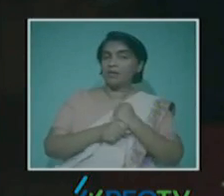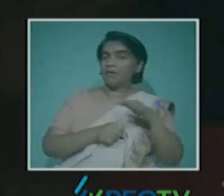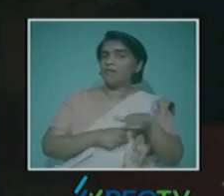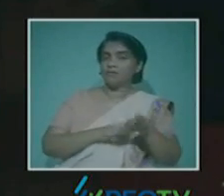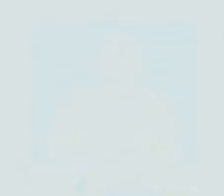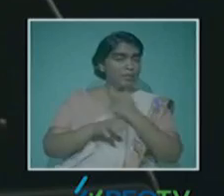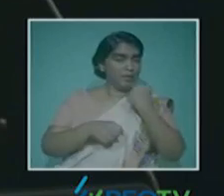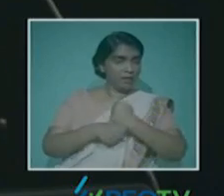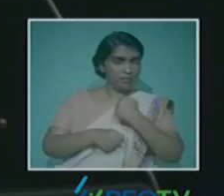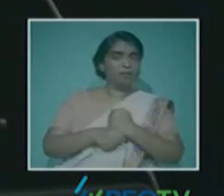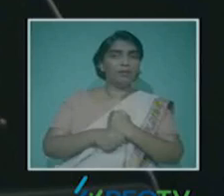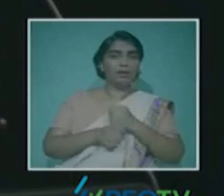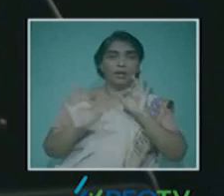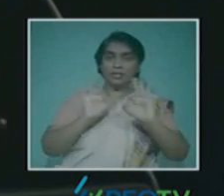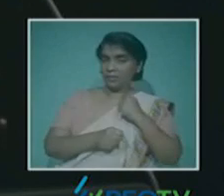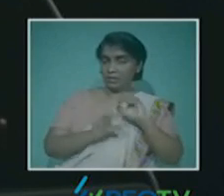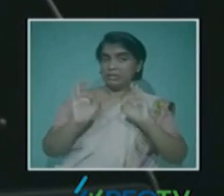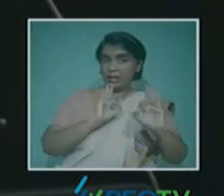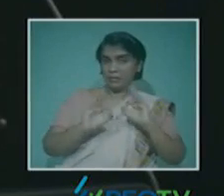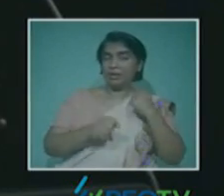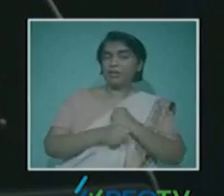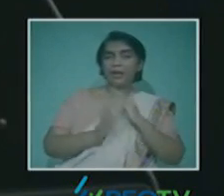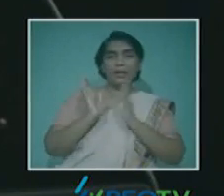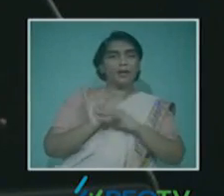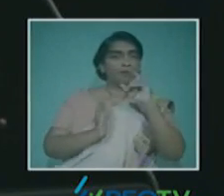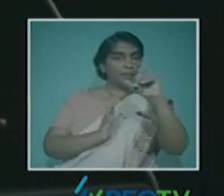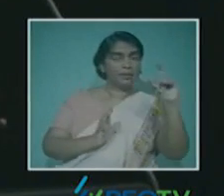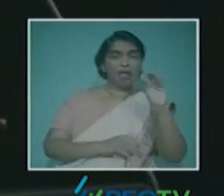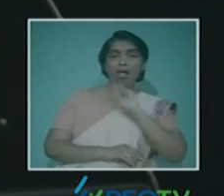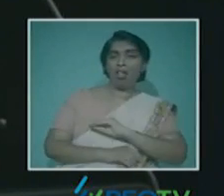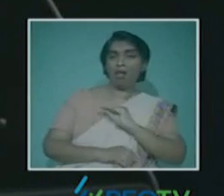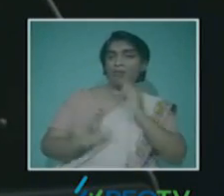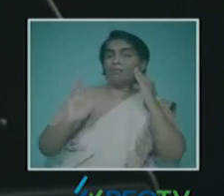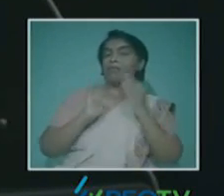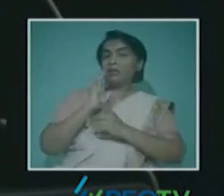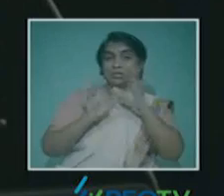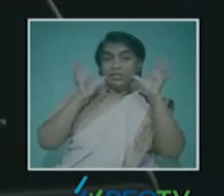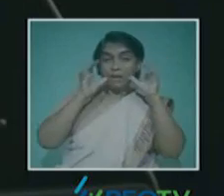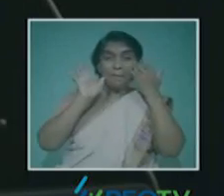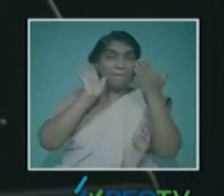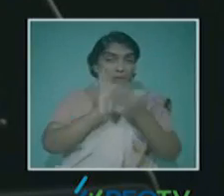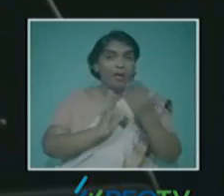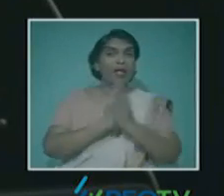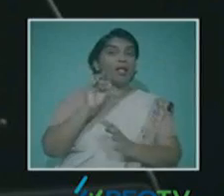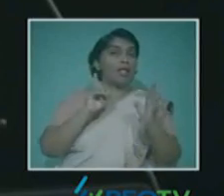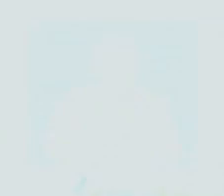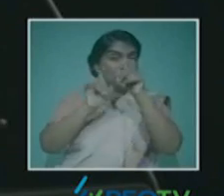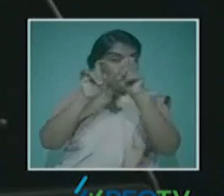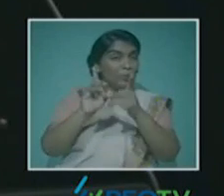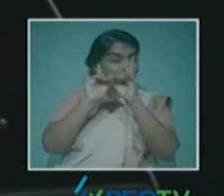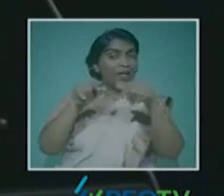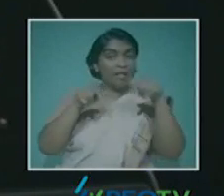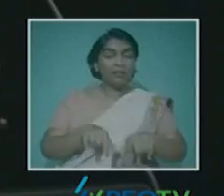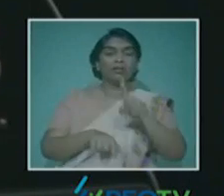ලේකන සැකසීම ආපාල ආණ්ඩුවේ කාලේ මේ MCC ප්‍රතිලාභ පිළිබඳව කතා කරපු බිල්ලුමවපු ඇමතිවරුම ඇවිල්ලා කියනවා